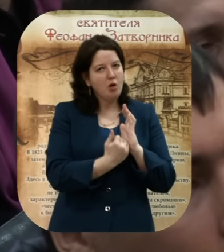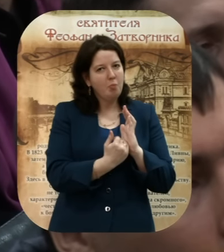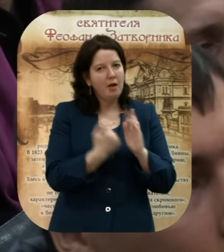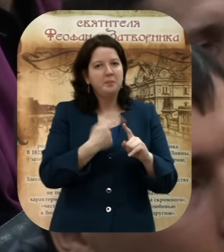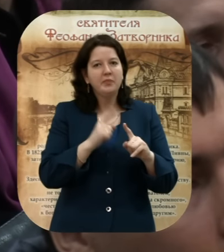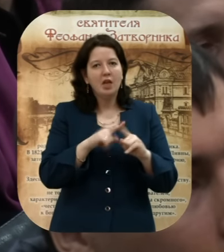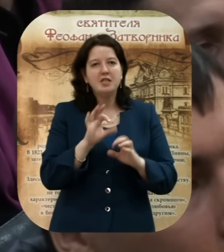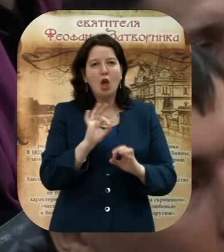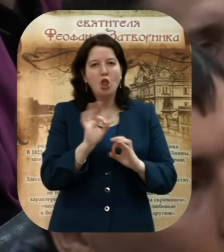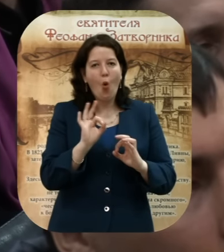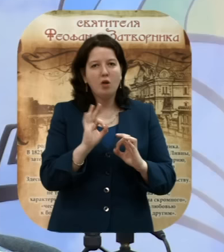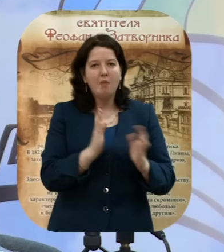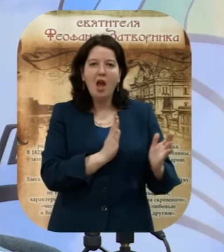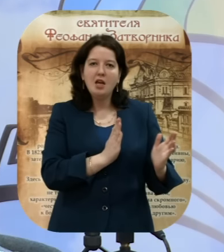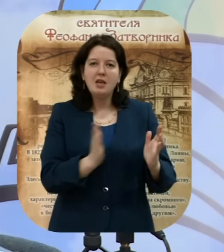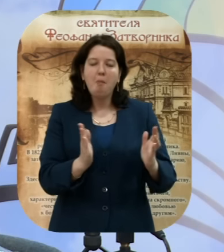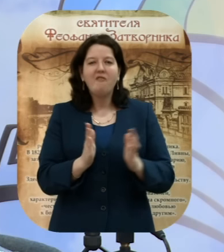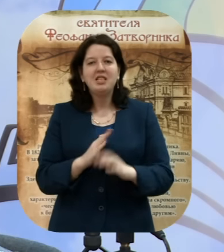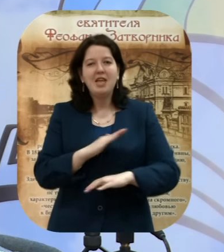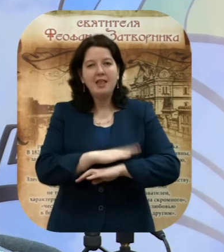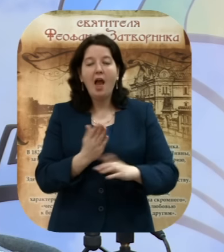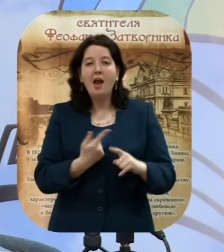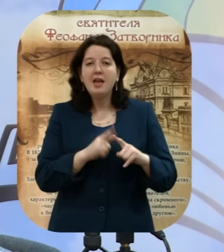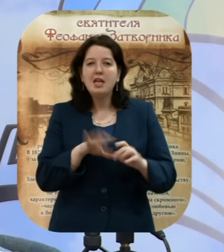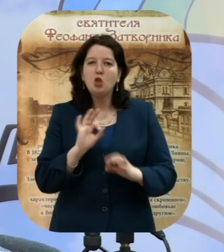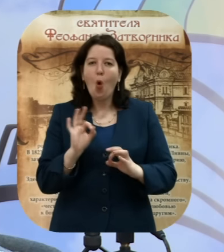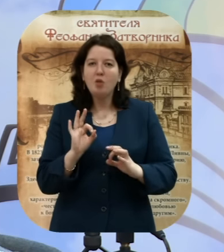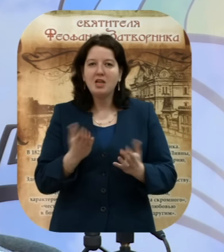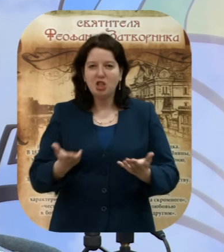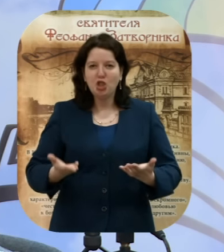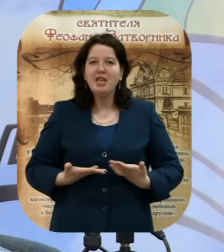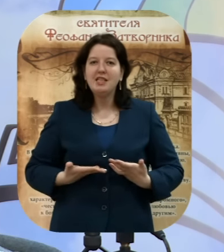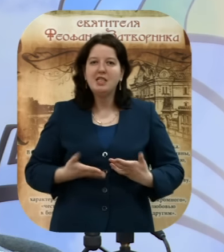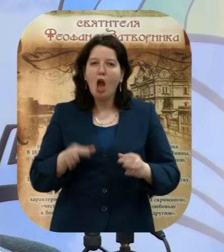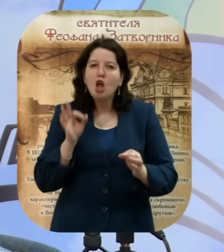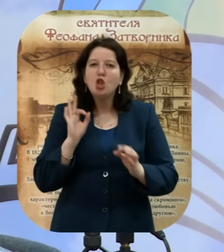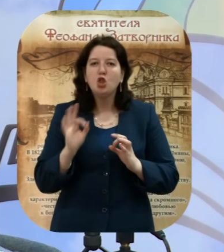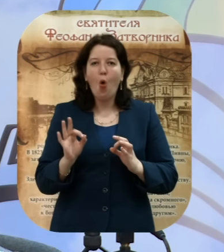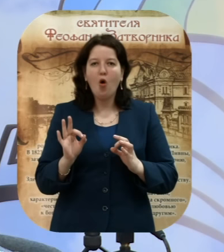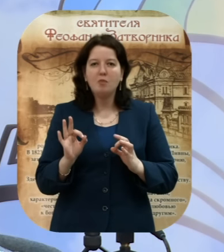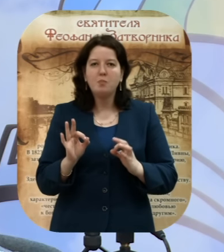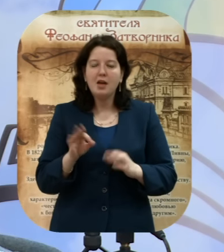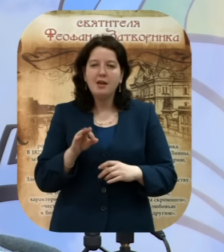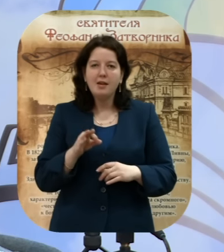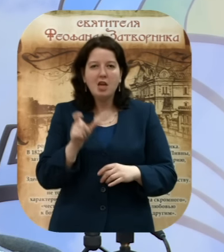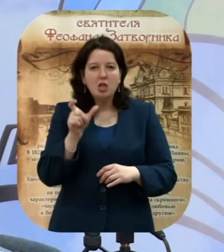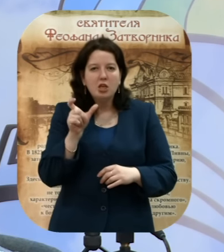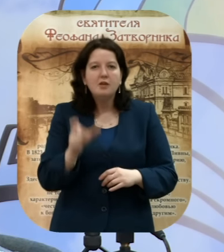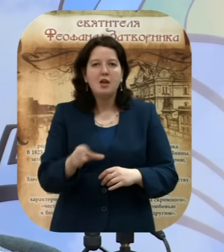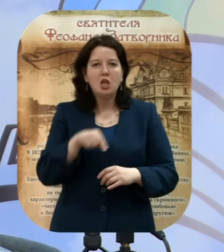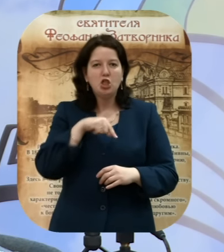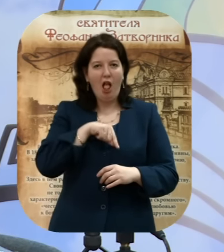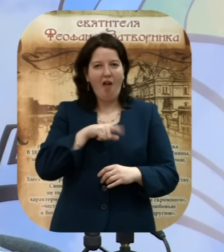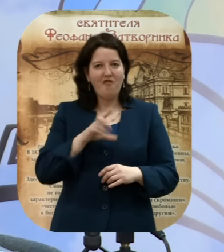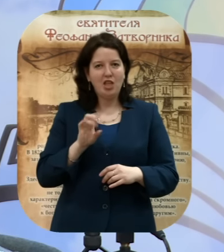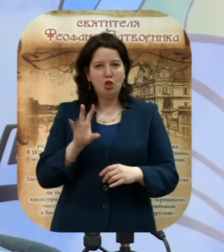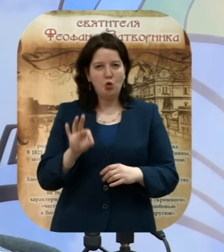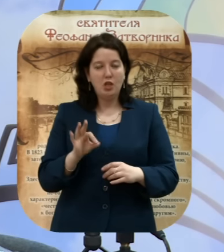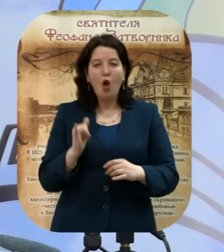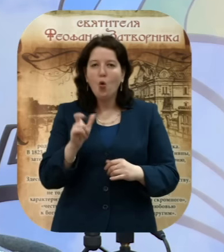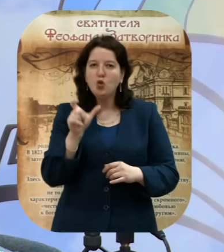нормы поведения, нормы жизни, нормы человечности. У нас есть